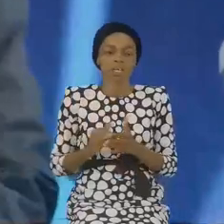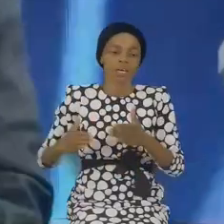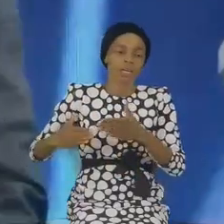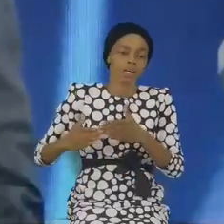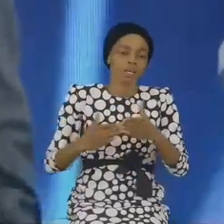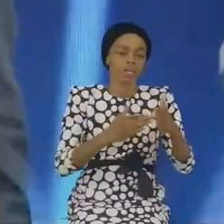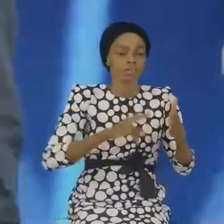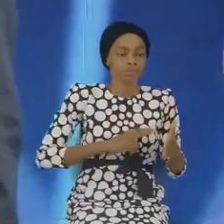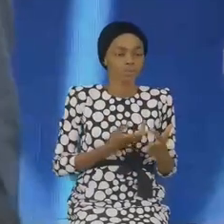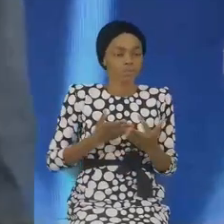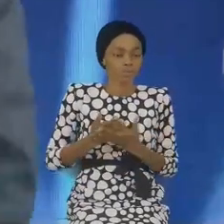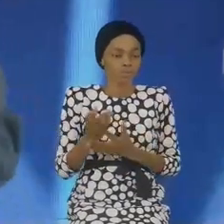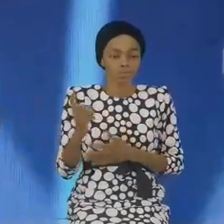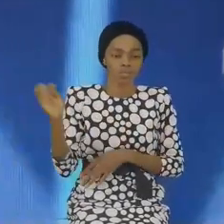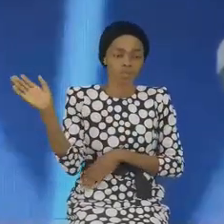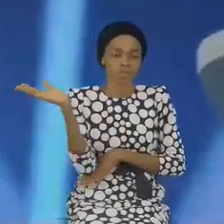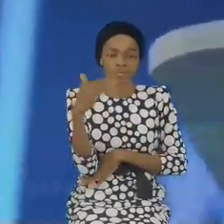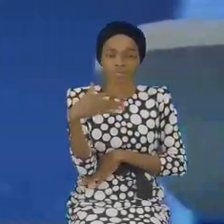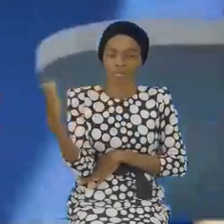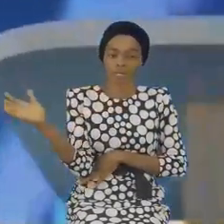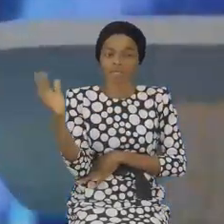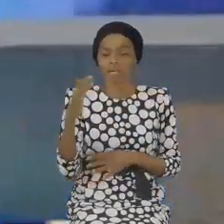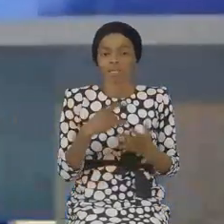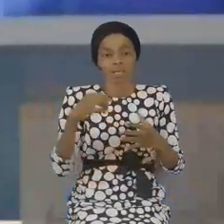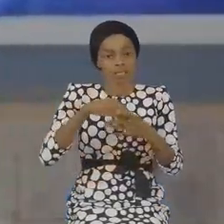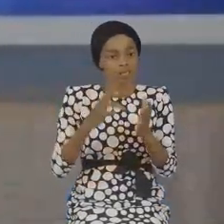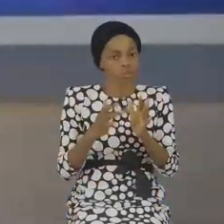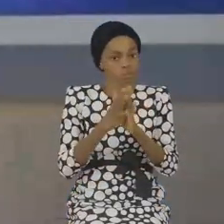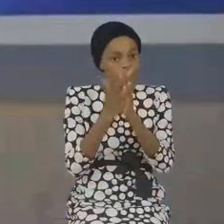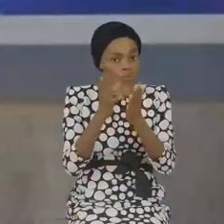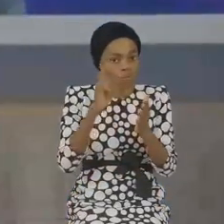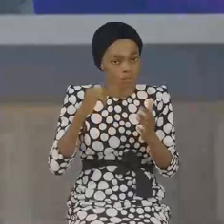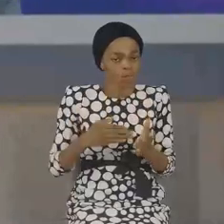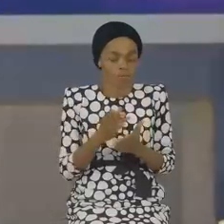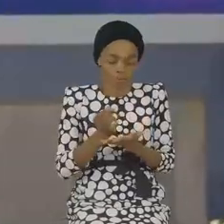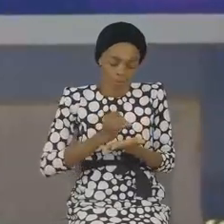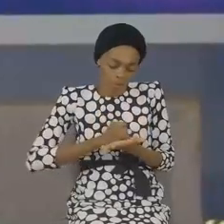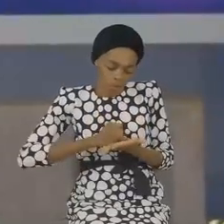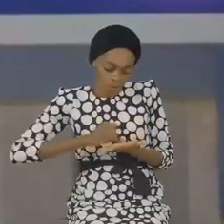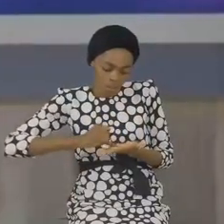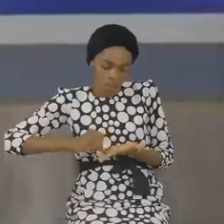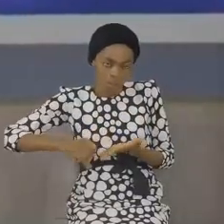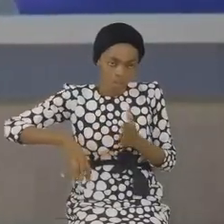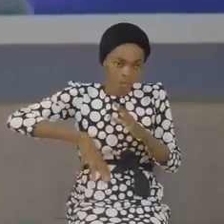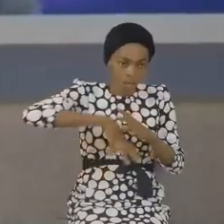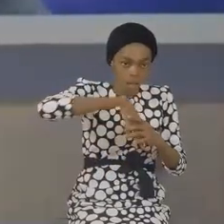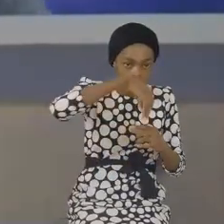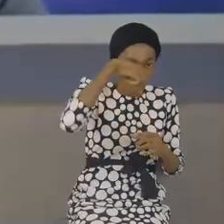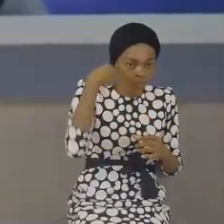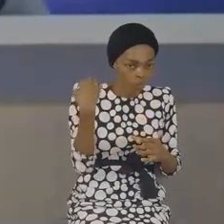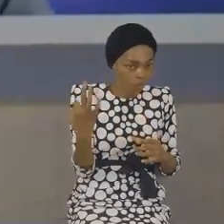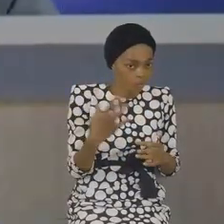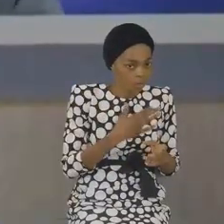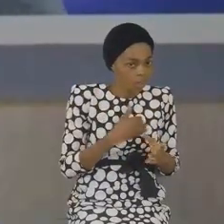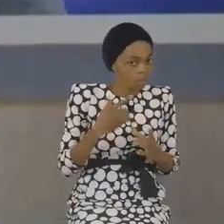le désert. Dans ta Bible, tu dois souligner la première partie, qui montait du pays d'Égypte. Vous